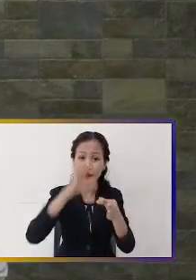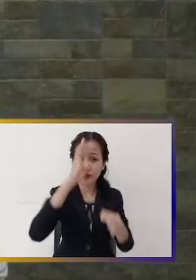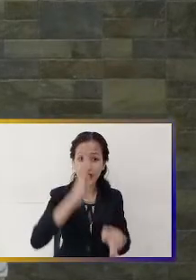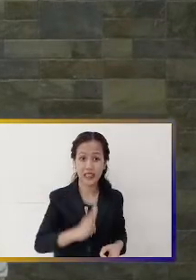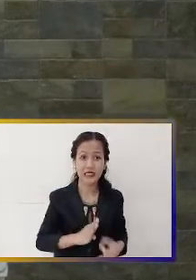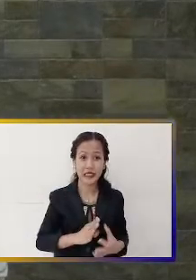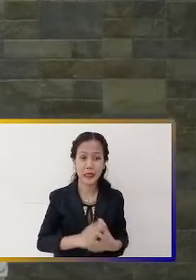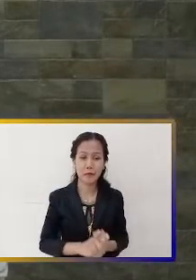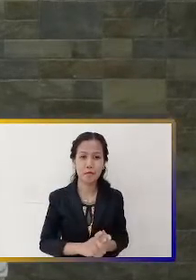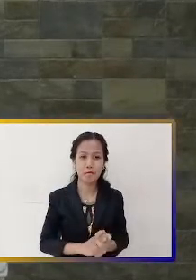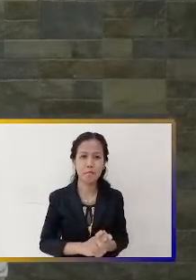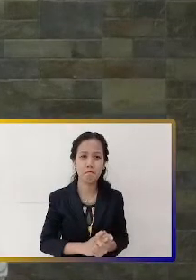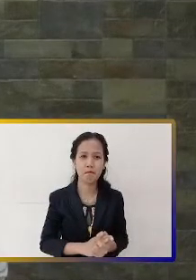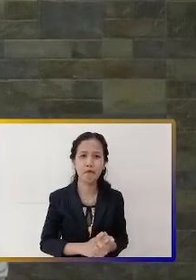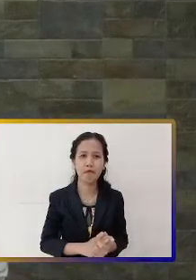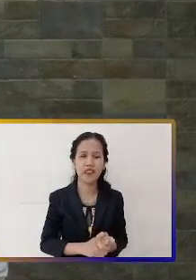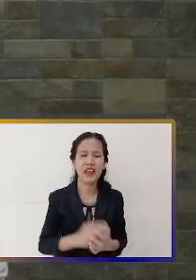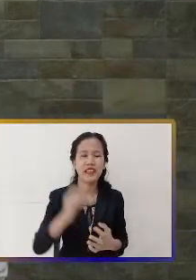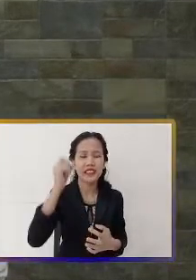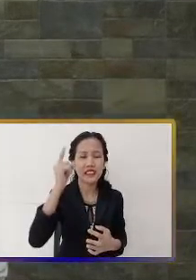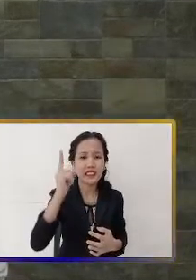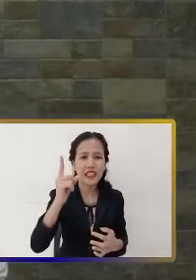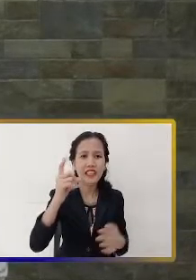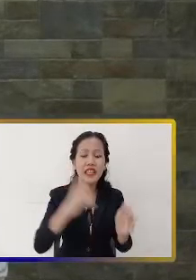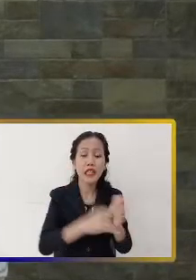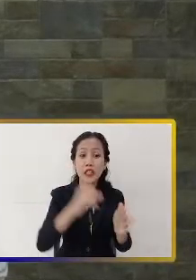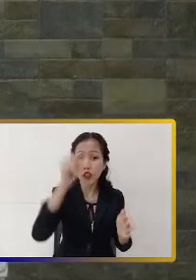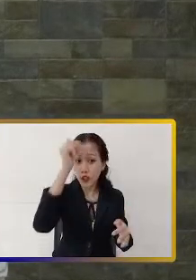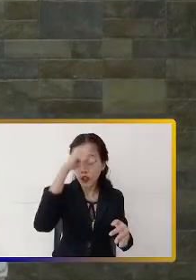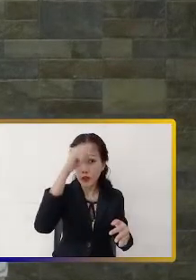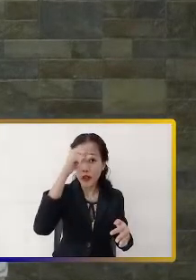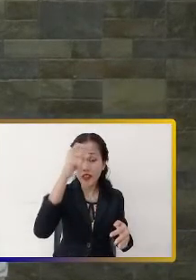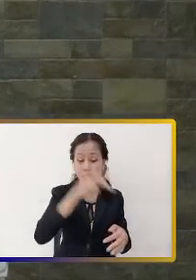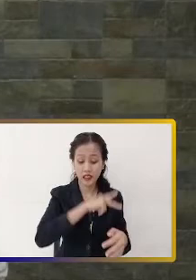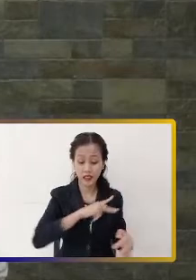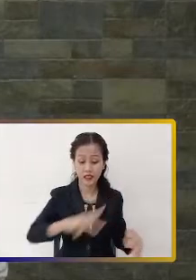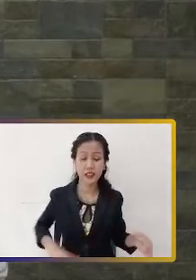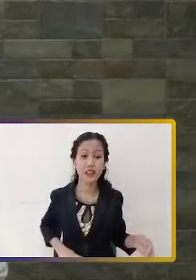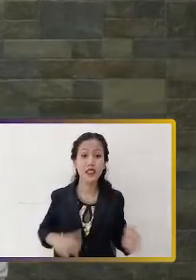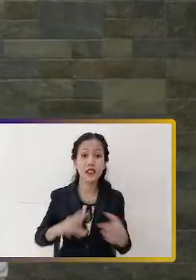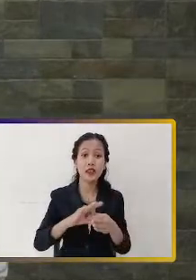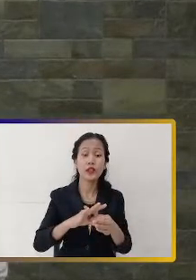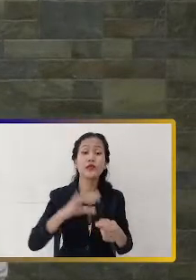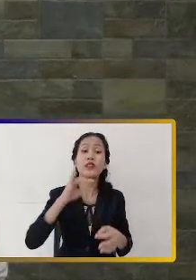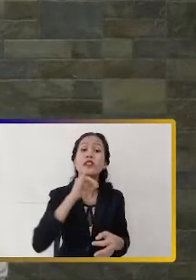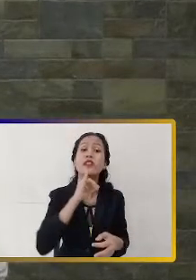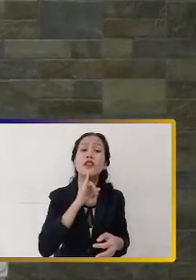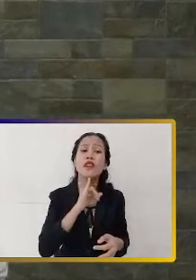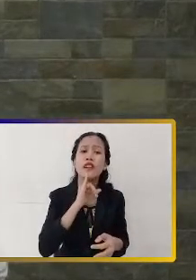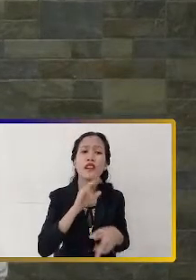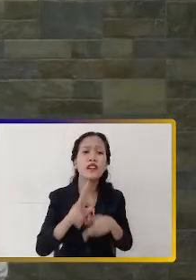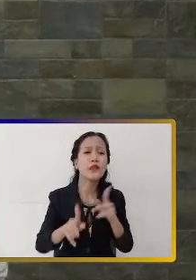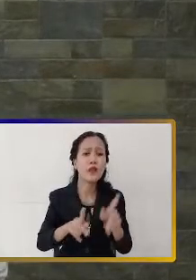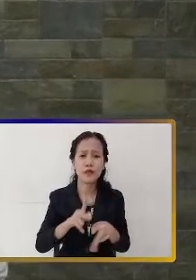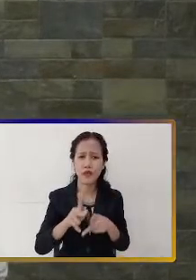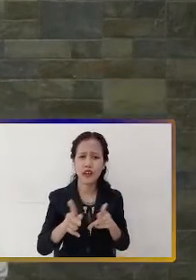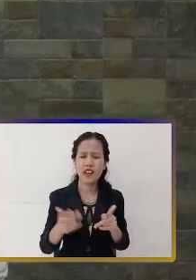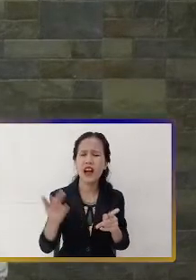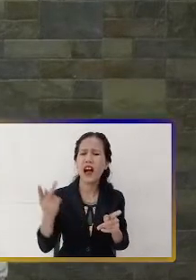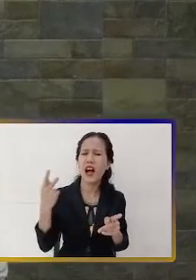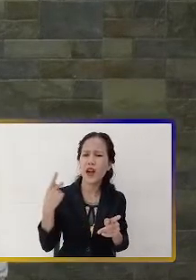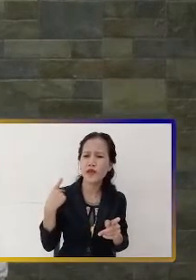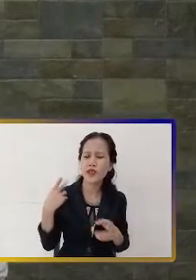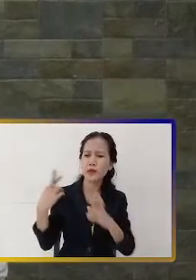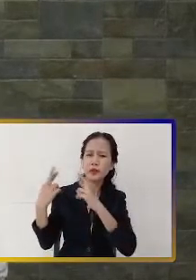Solomon was a king of Israel. He was the king of Israel. Okay? May tungkulin po siya, mga kapatid.